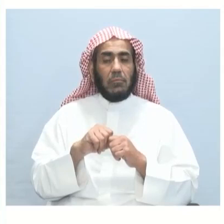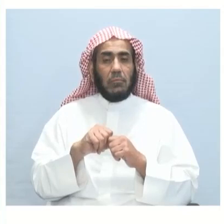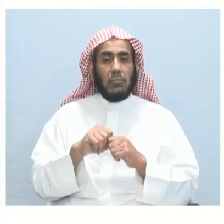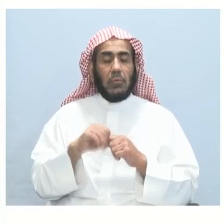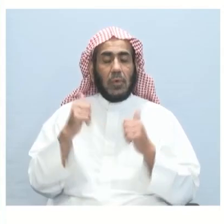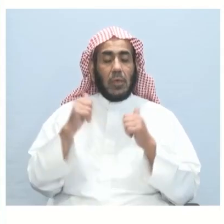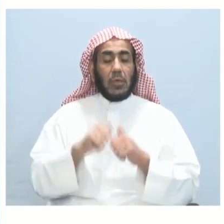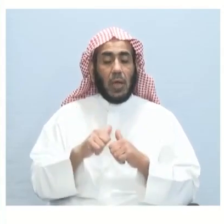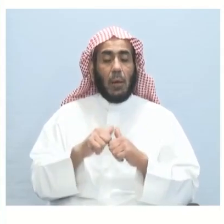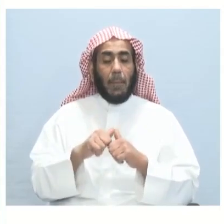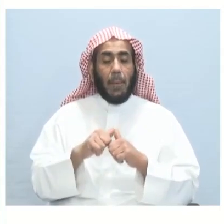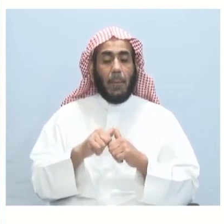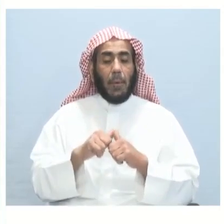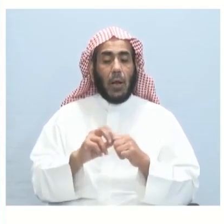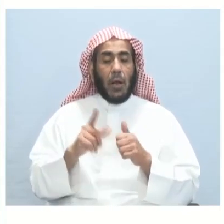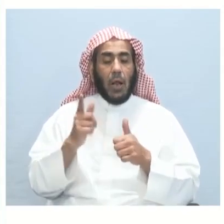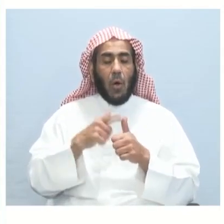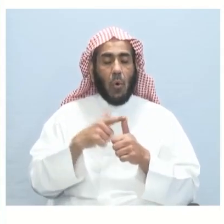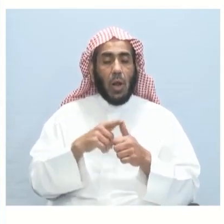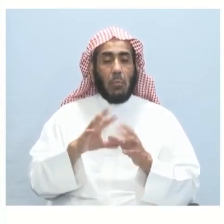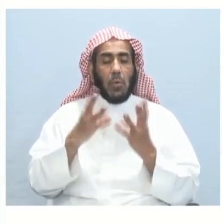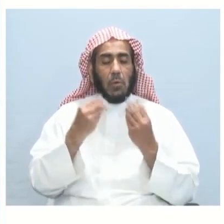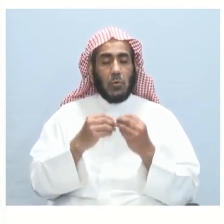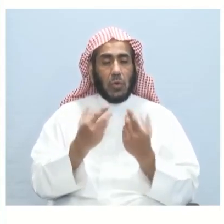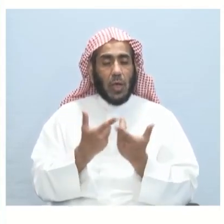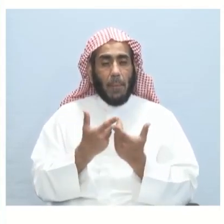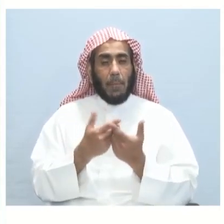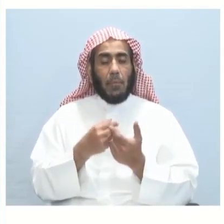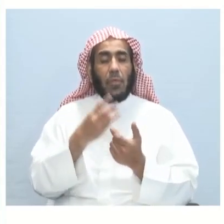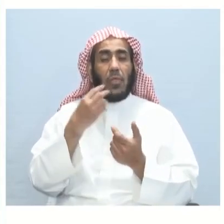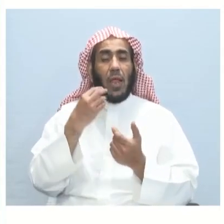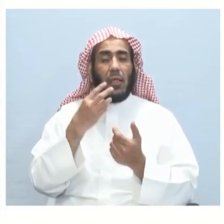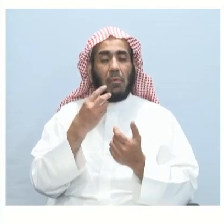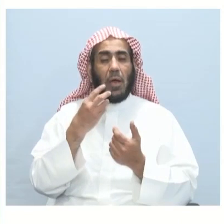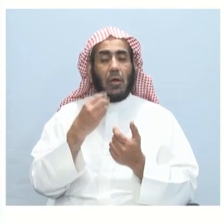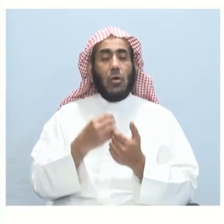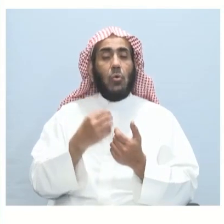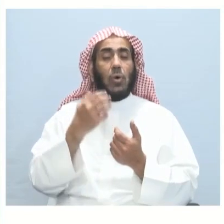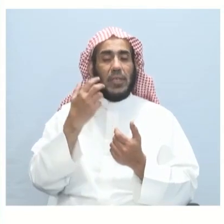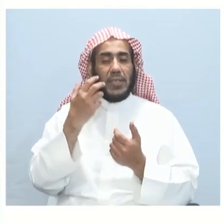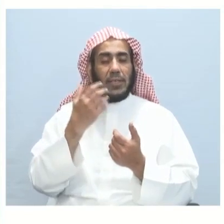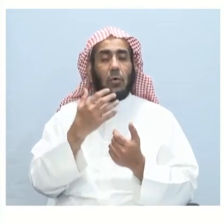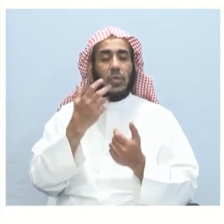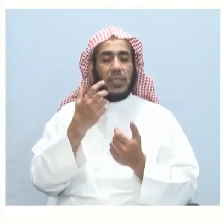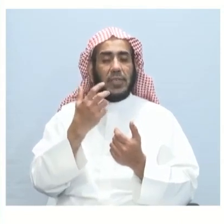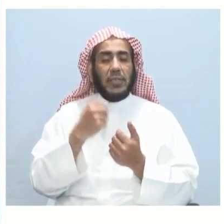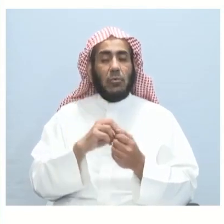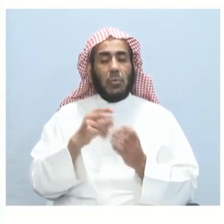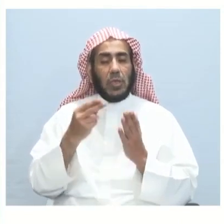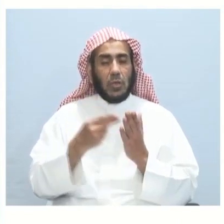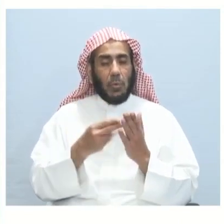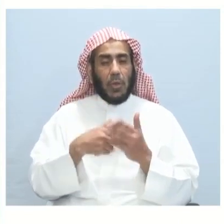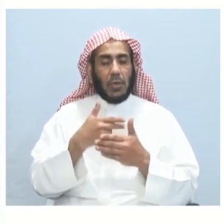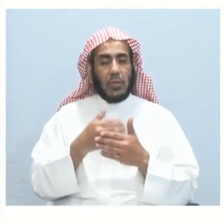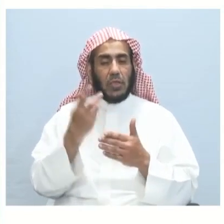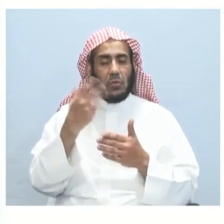الطالب الاول بمجموع درجات 399 ثم ذلك تكتب بعد